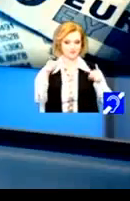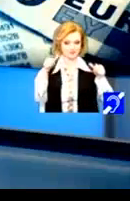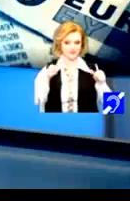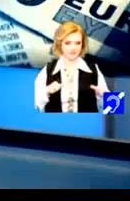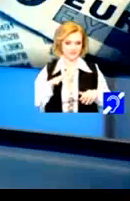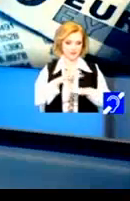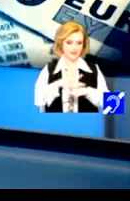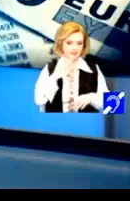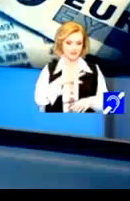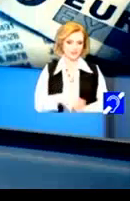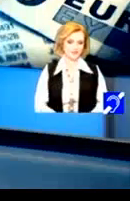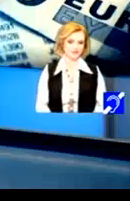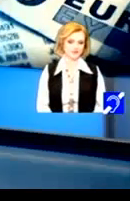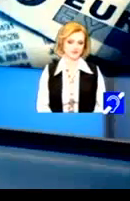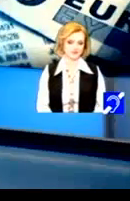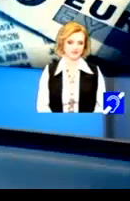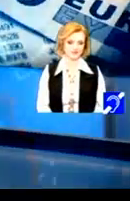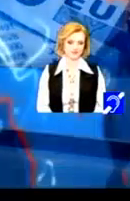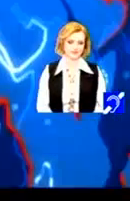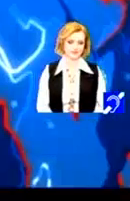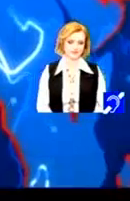pentru mâine de Banca Națională a Moldovei.